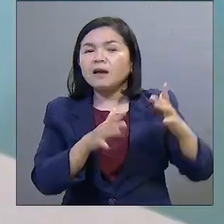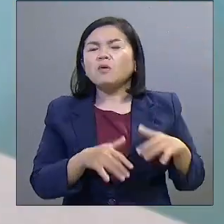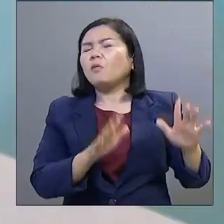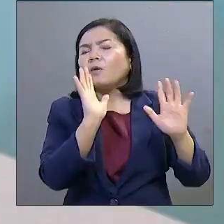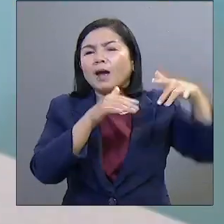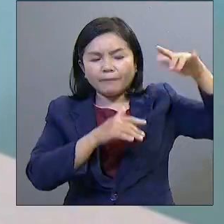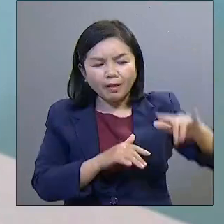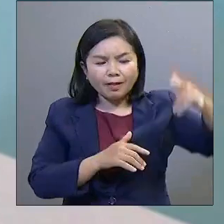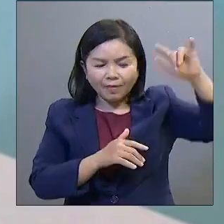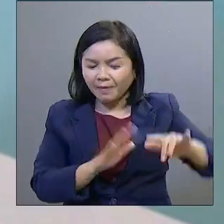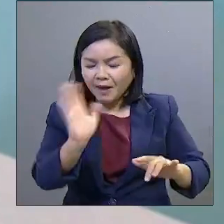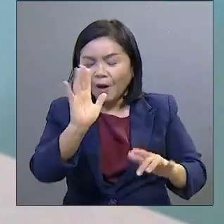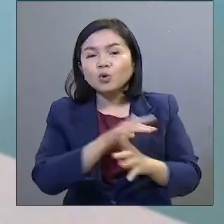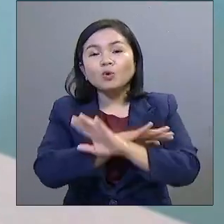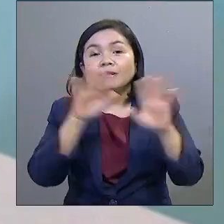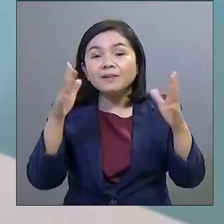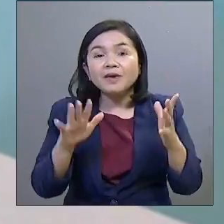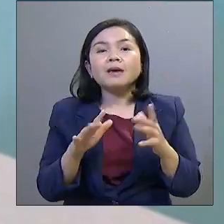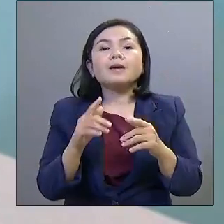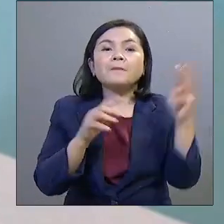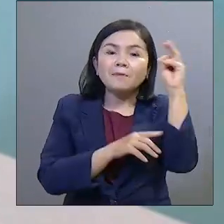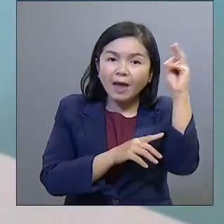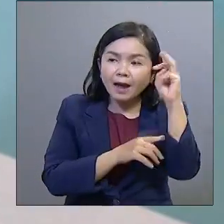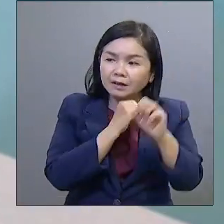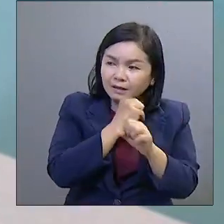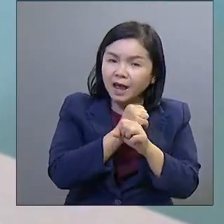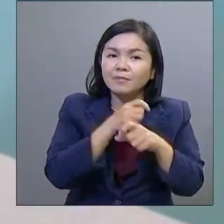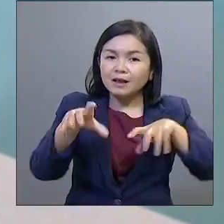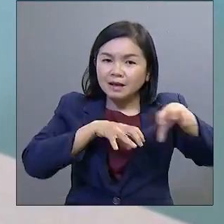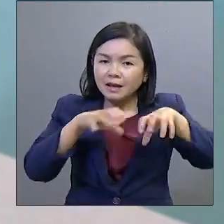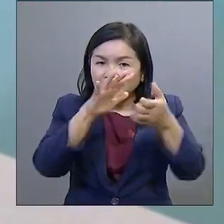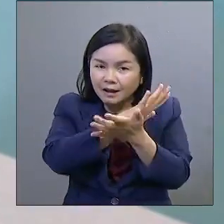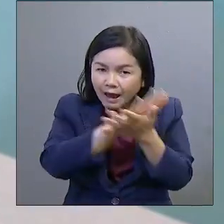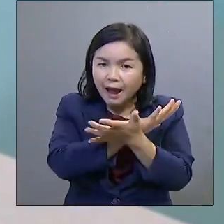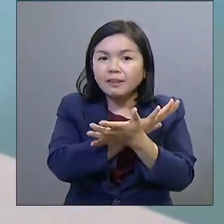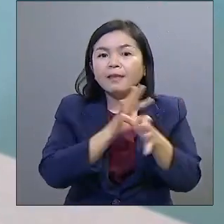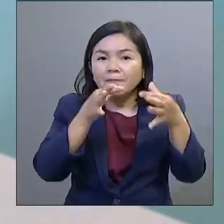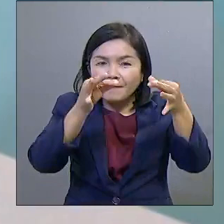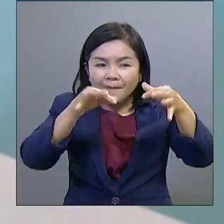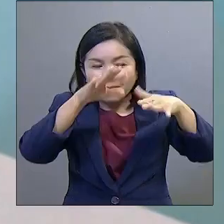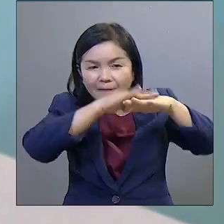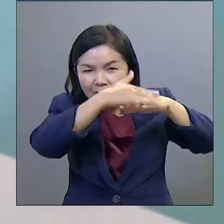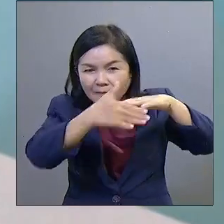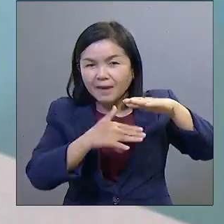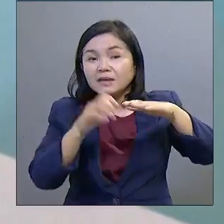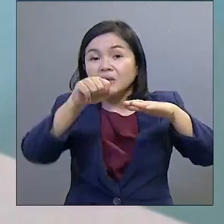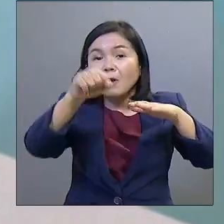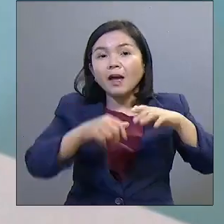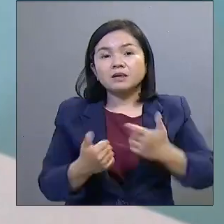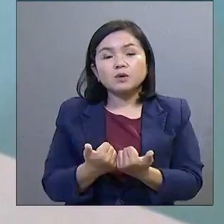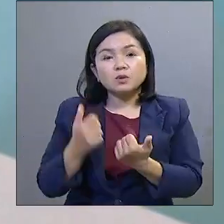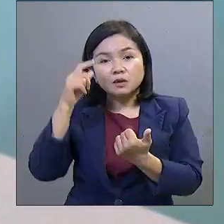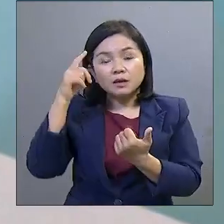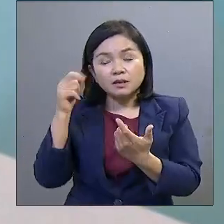ถึงจำเป็นแล้วหายากไงการขึ้นโครงก็ดีการปรับแต่งแม้กระทั่งกับทากาวก็ทำไมพอเคยไปถ่ายเนี่ยวันหยุดแล้วนี่แหละวัน